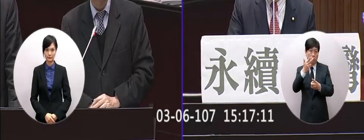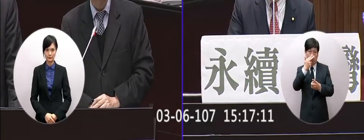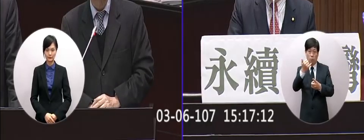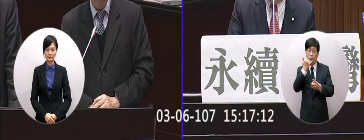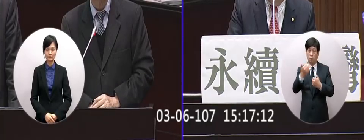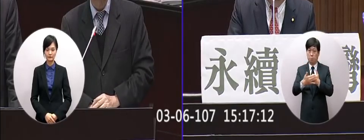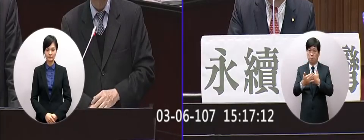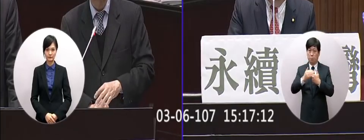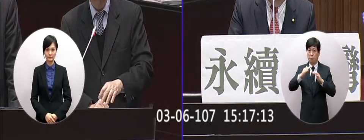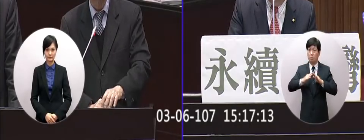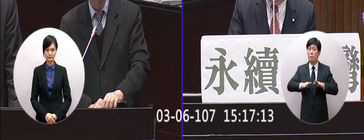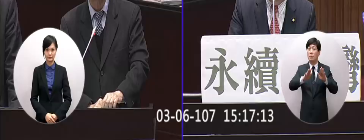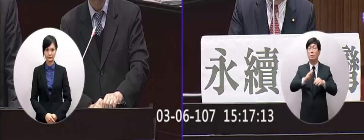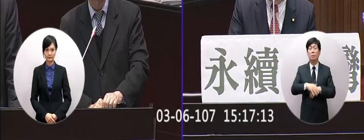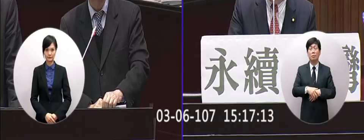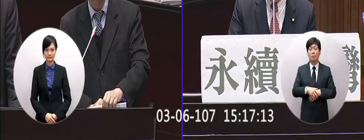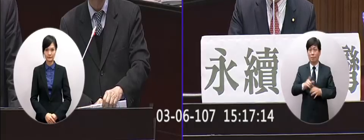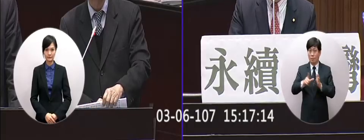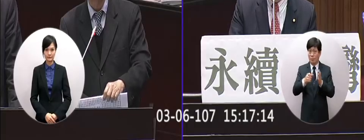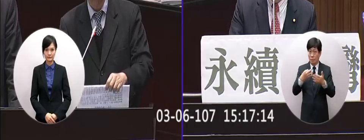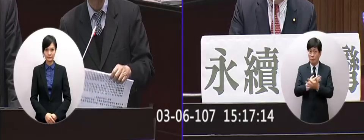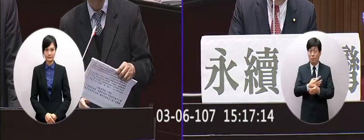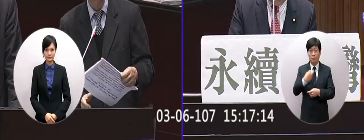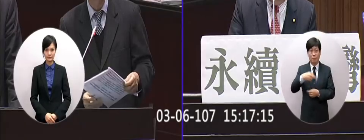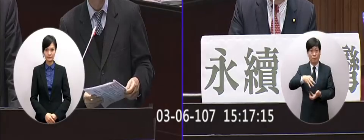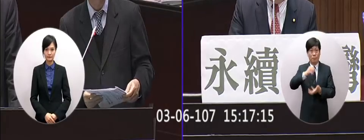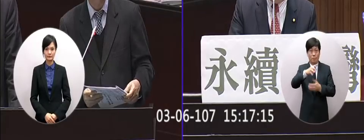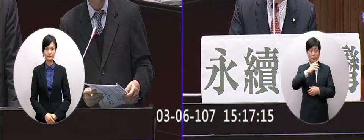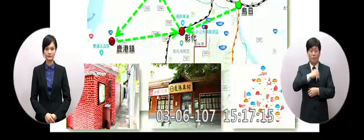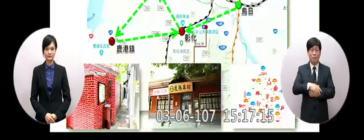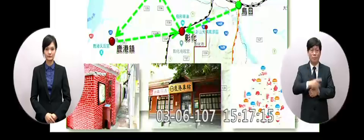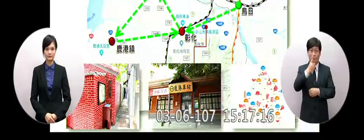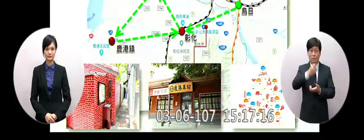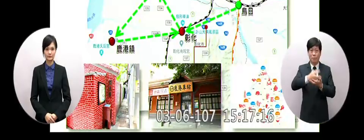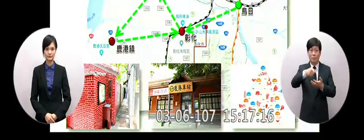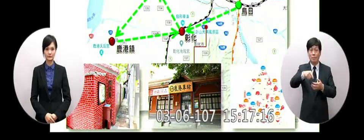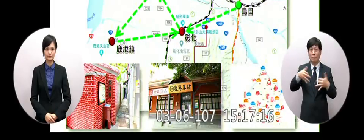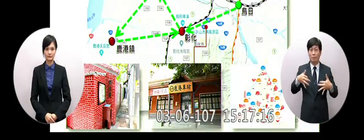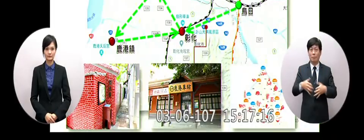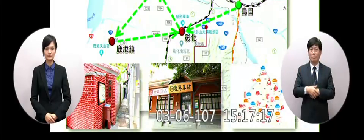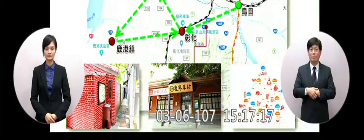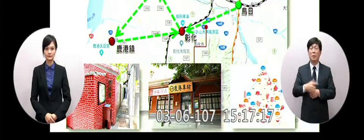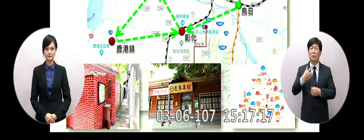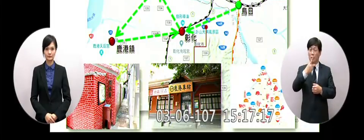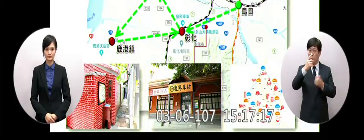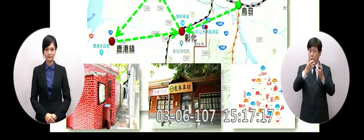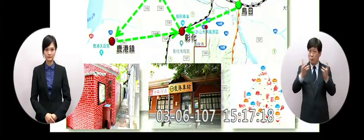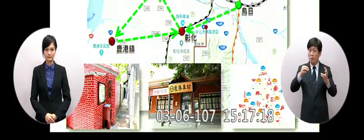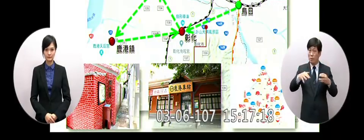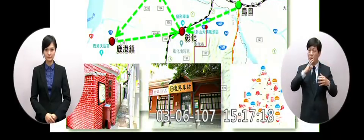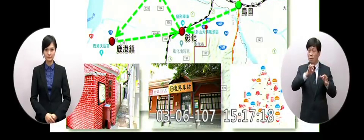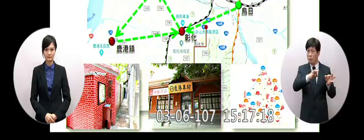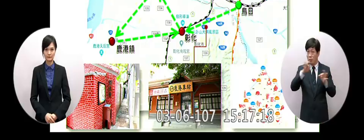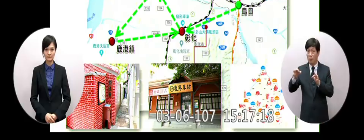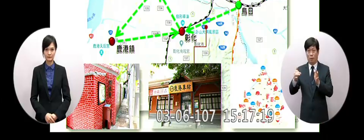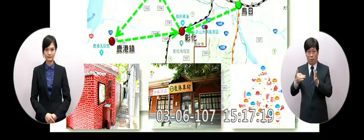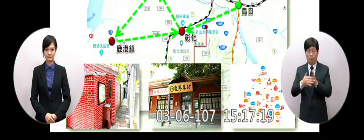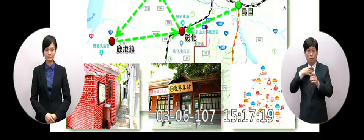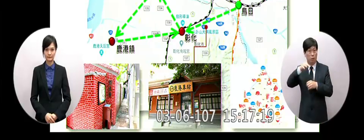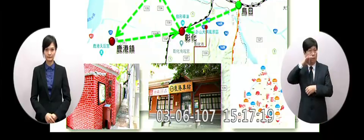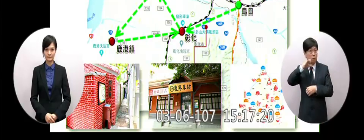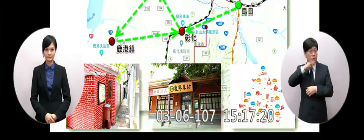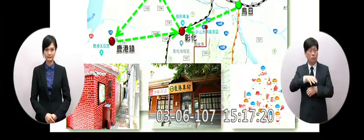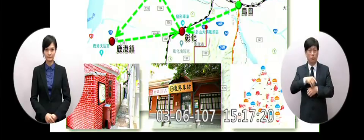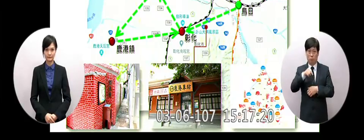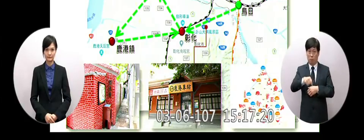展。那另外，因为我时间有限，所以要提一下台中立线的部分。这个立线的部分，我希望就是说，立线现在目前要延伸到彰化，而立